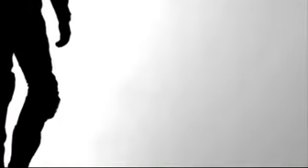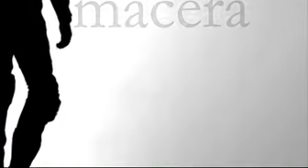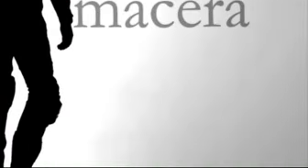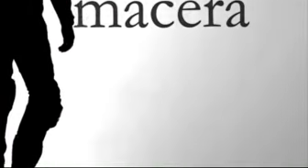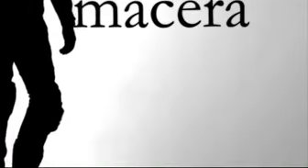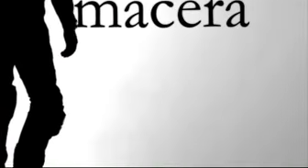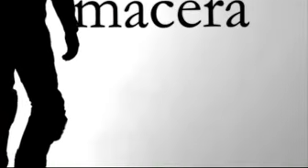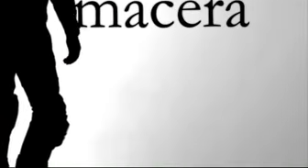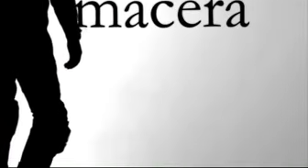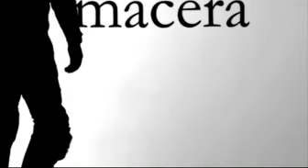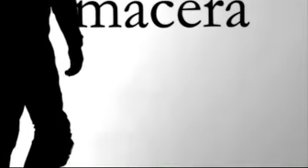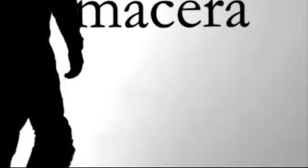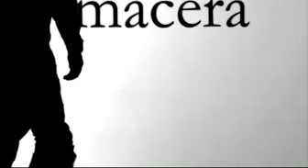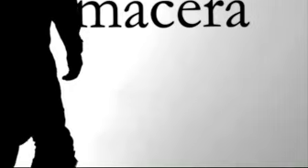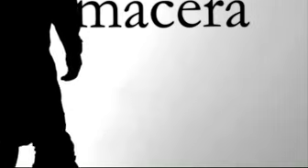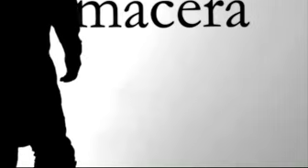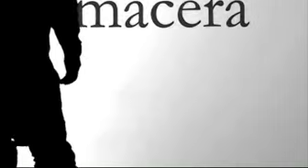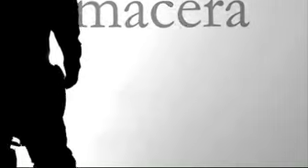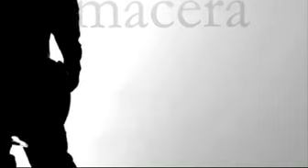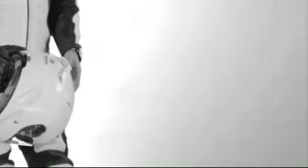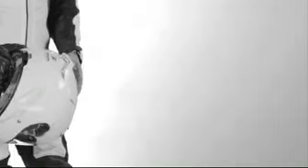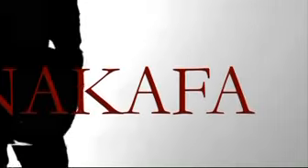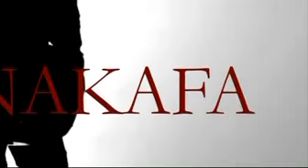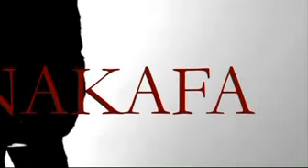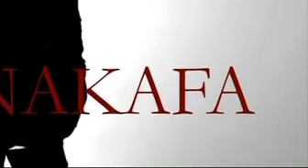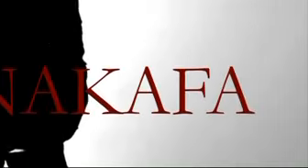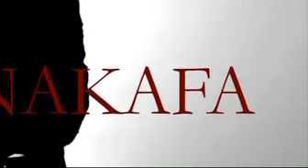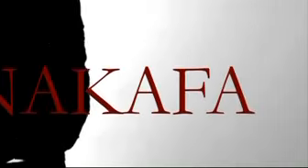Geçip giden zamanın